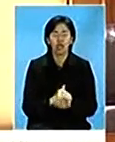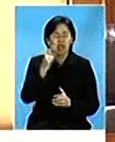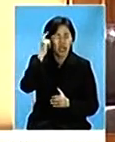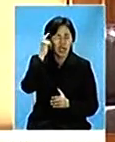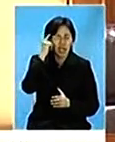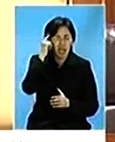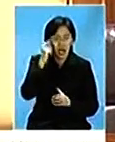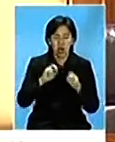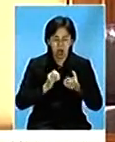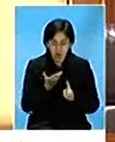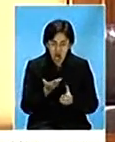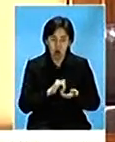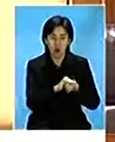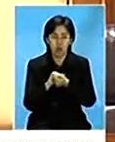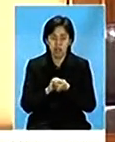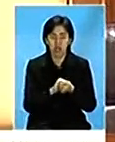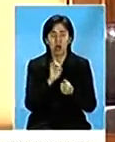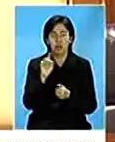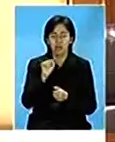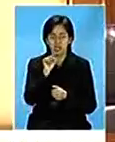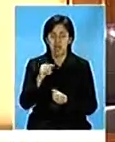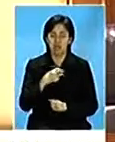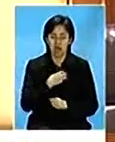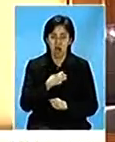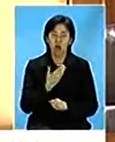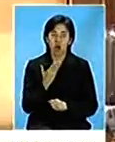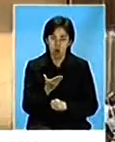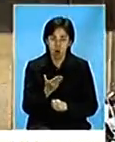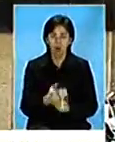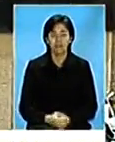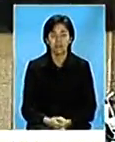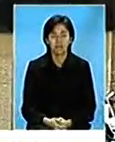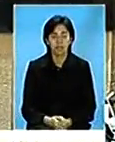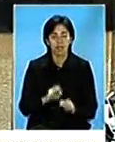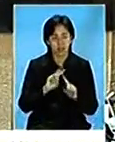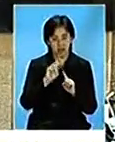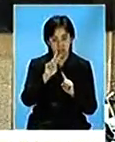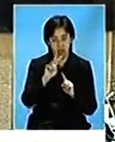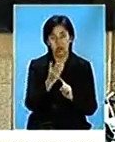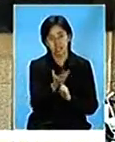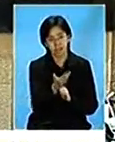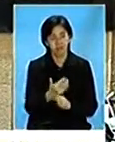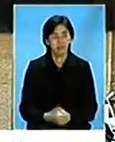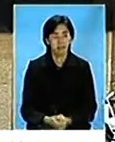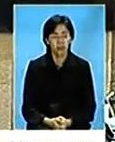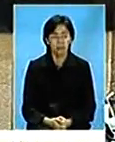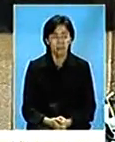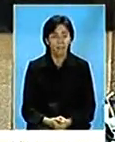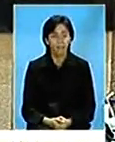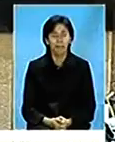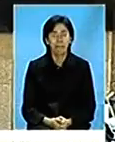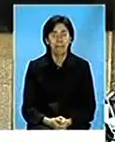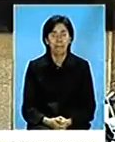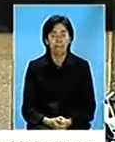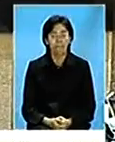ความร่วมมือแบบ 100% เช่นเดียวกันครับ คำถามที่2ครับคุณจิรยุ